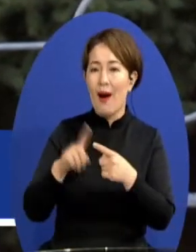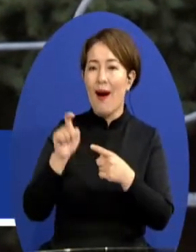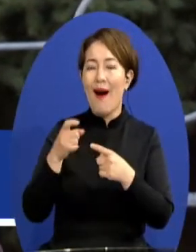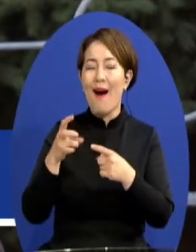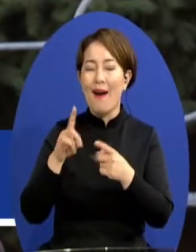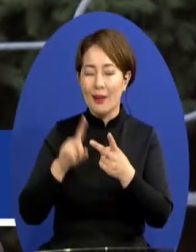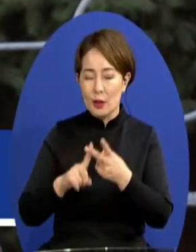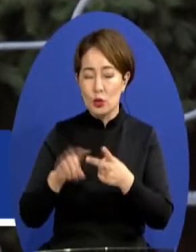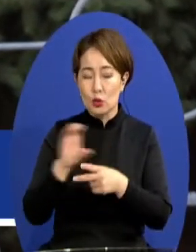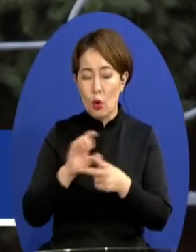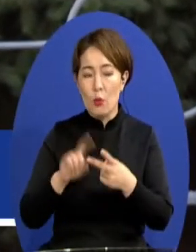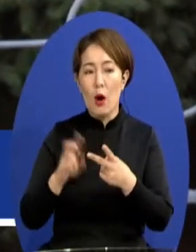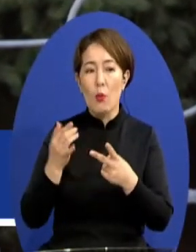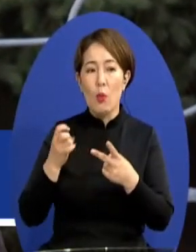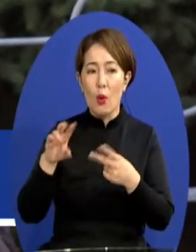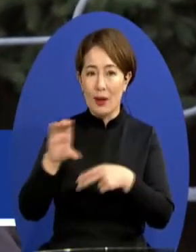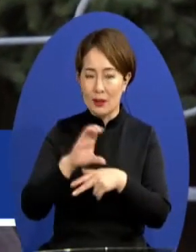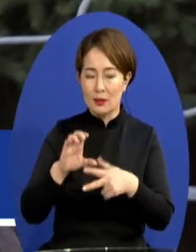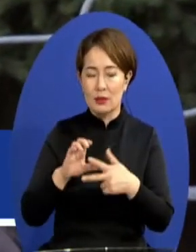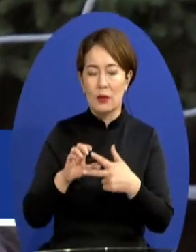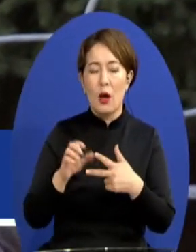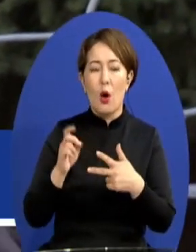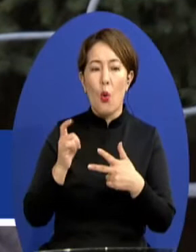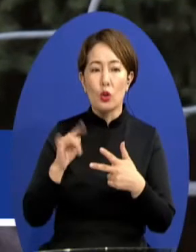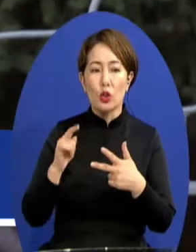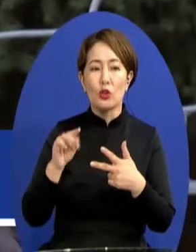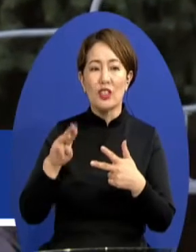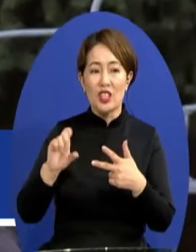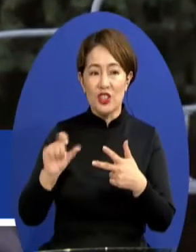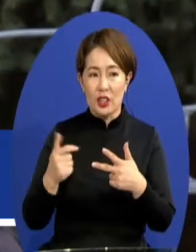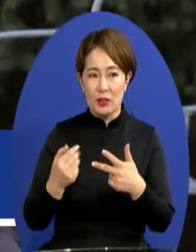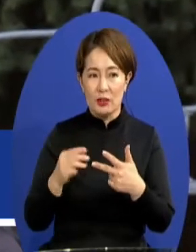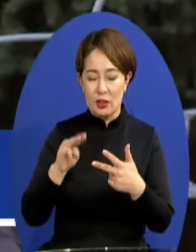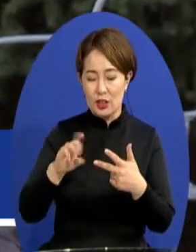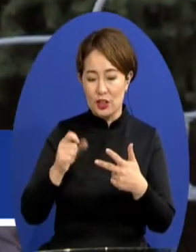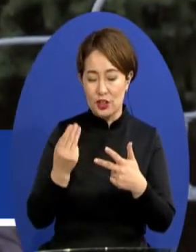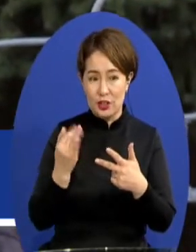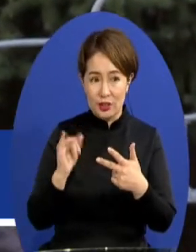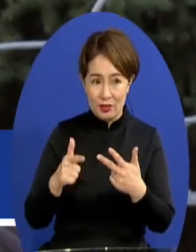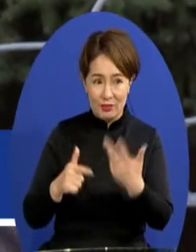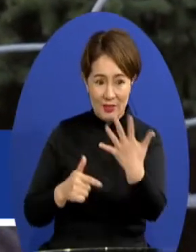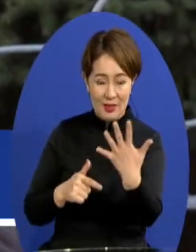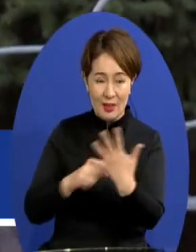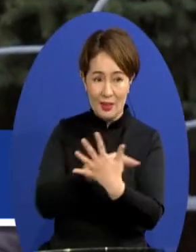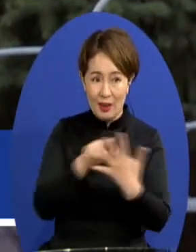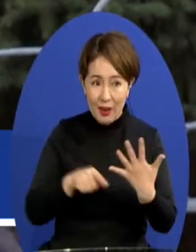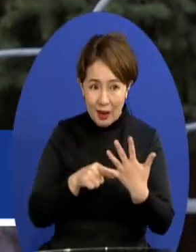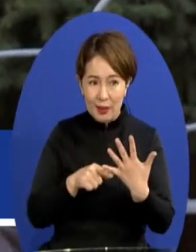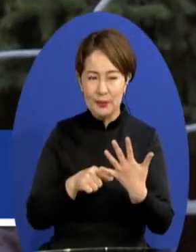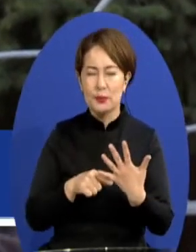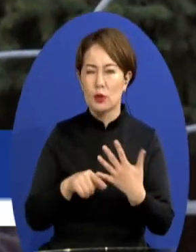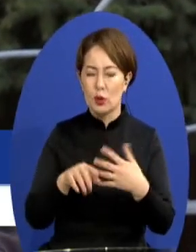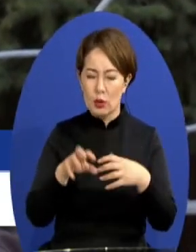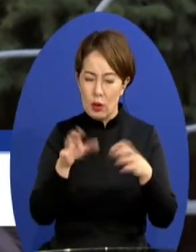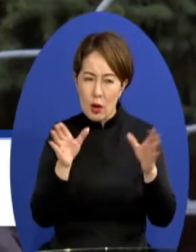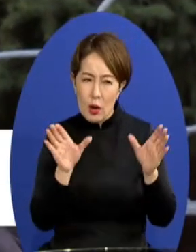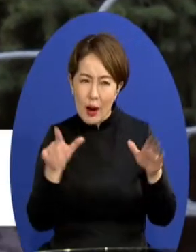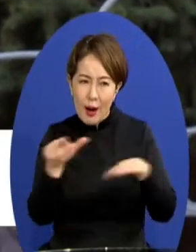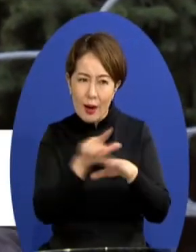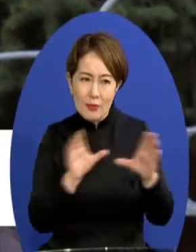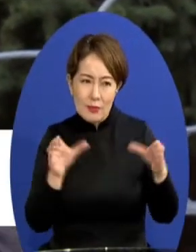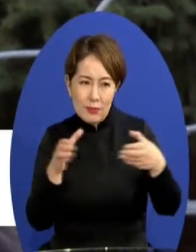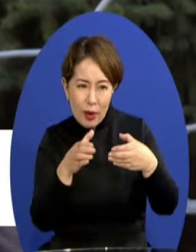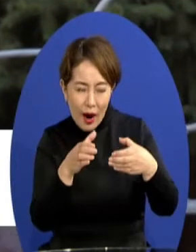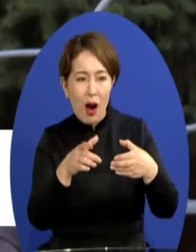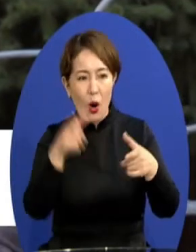сум, Хутаг өндөр, Тэшиг энэ таван сум бол Сэлэнгэ үйлдвэрийн үхэр үржүүлж бүс нутаг. Бүс нутаг тогтоож хийж бид нэр энэ